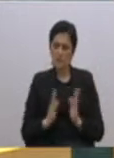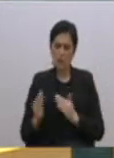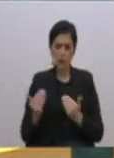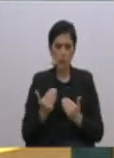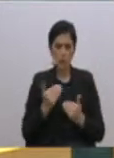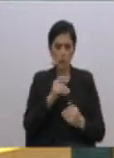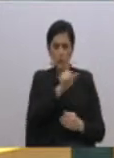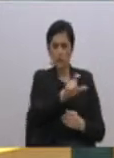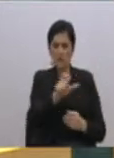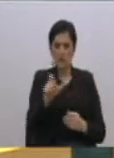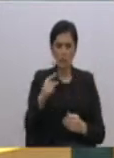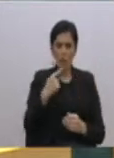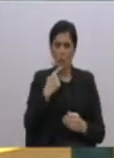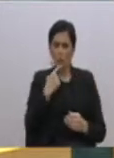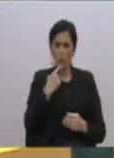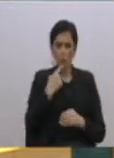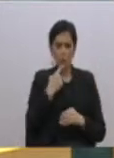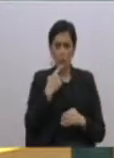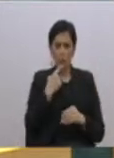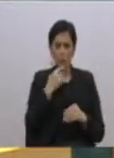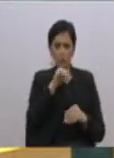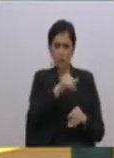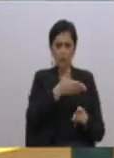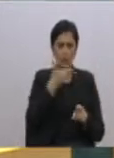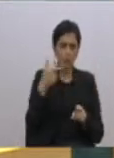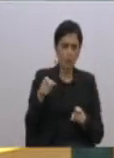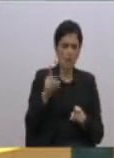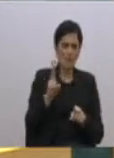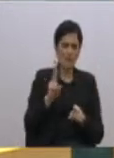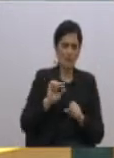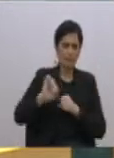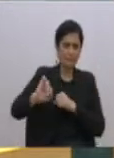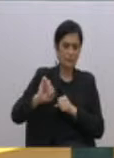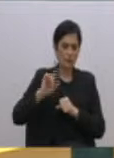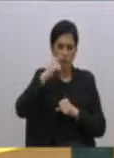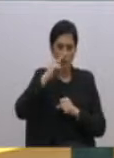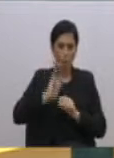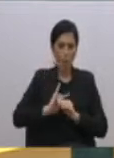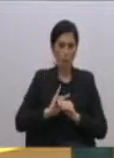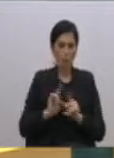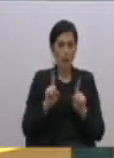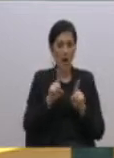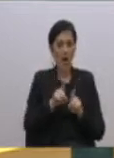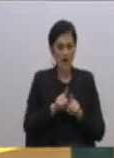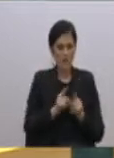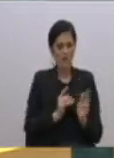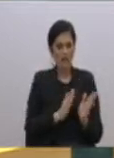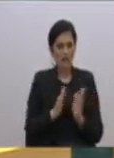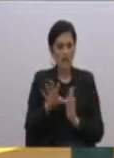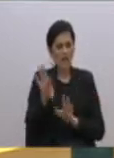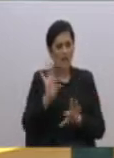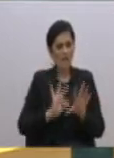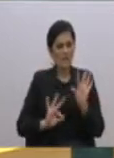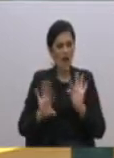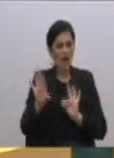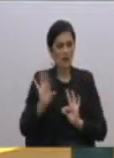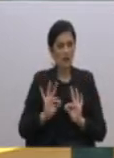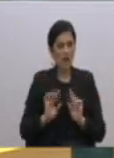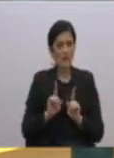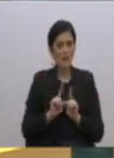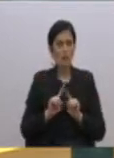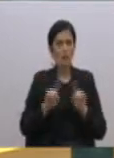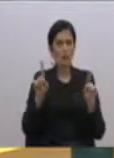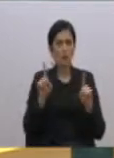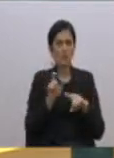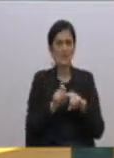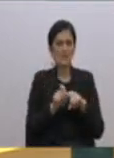ეჭვი არ ეპარებოდა, რომ ისინი მოიტყუებოდნენ ვინმე სასარგებლოდ და ასეთი ტიპის რუდუნებით ვარჩევდით მოსამართლეს, ესე ცოტა უცხო სიტყვა